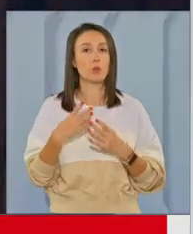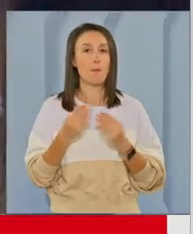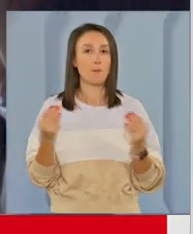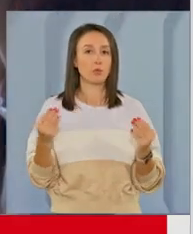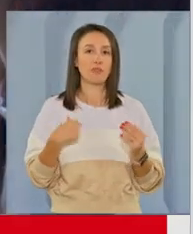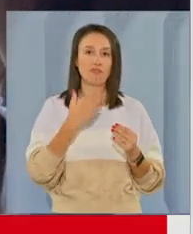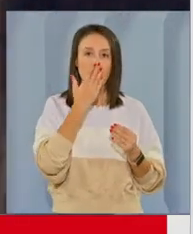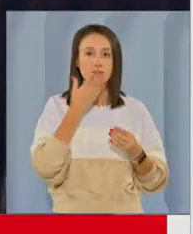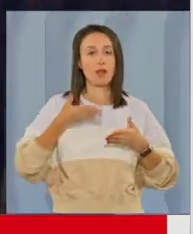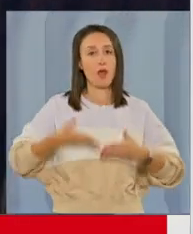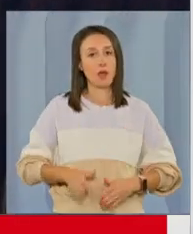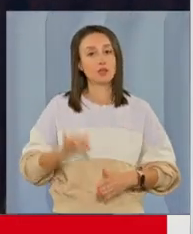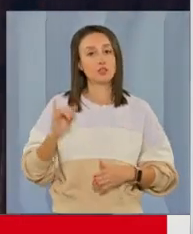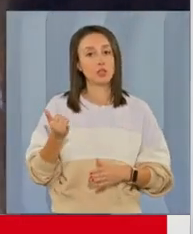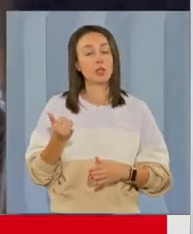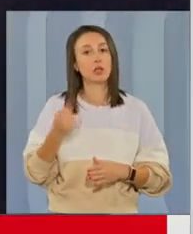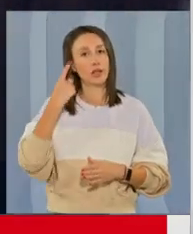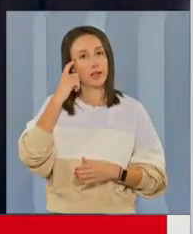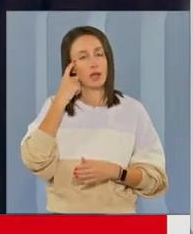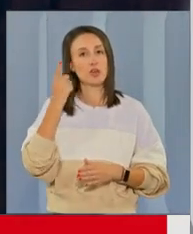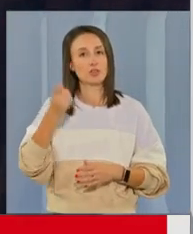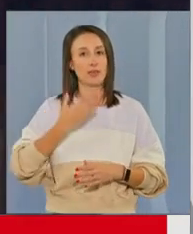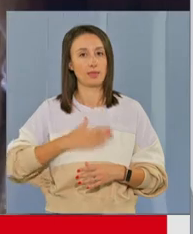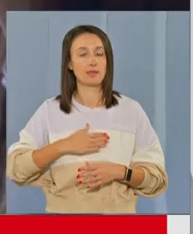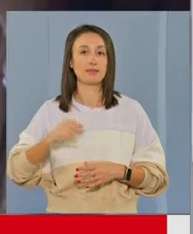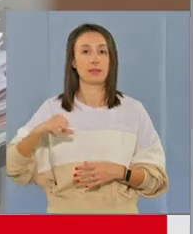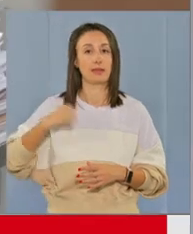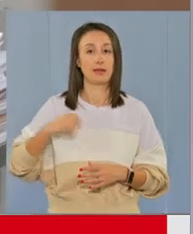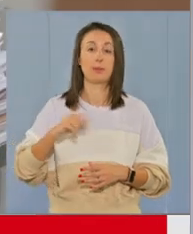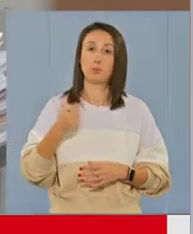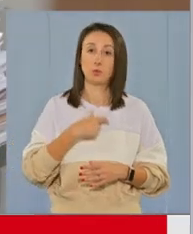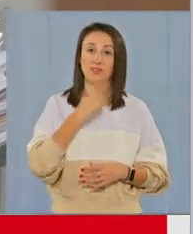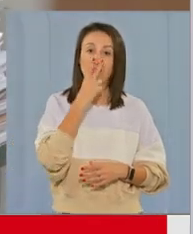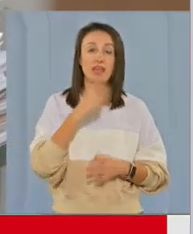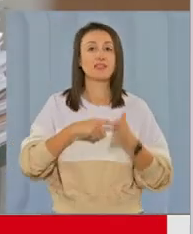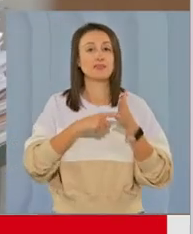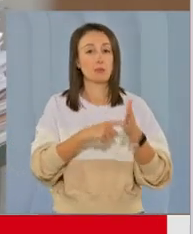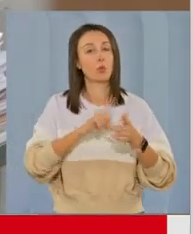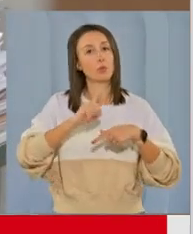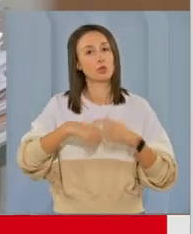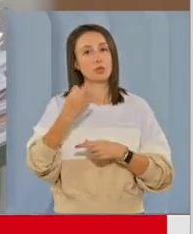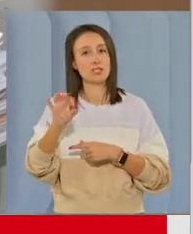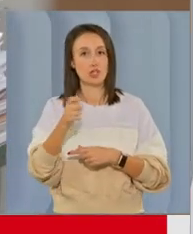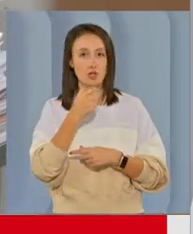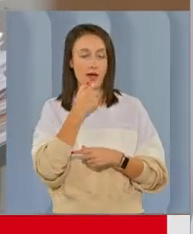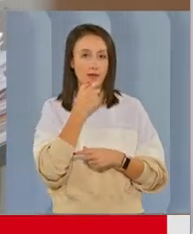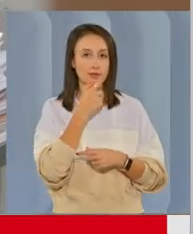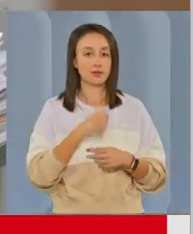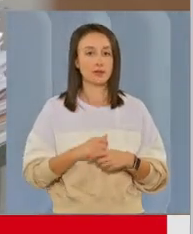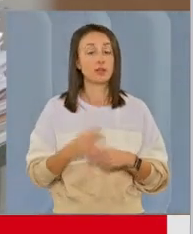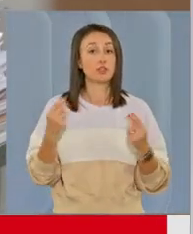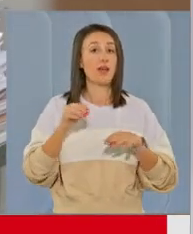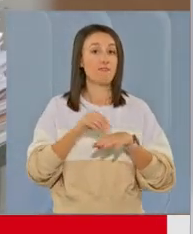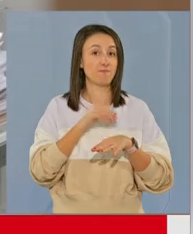mari decât natalitatea. Și luând în calcul aceste intenții ale tinerilor, am putea vedea, spre exemplu, în următorii 10 ani, să zicem,